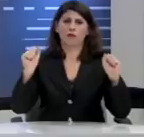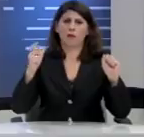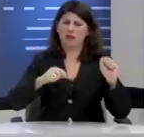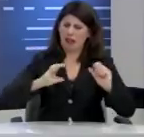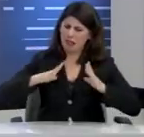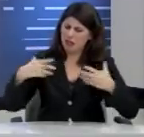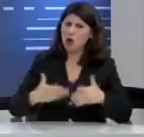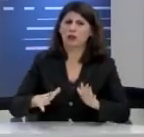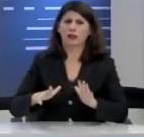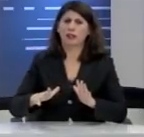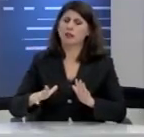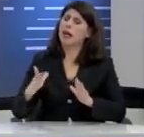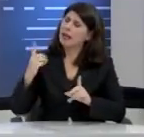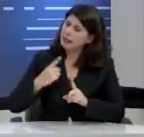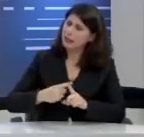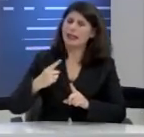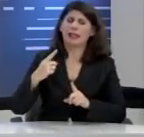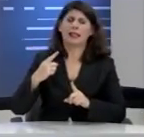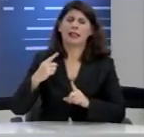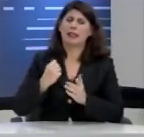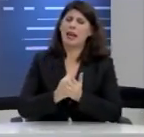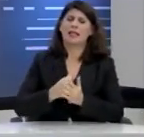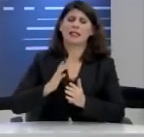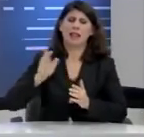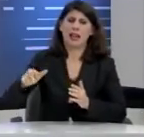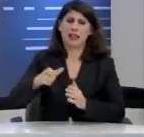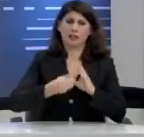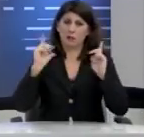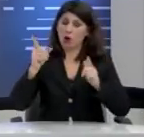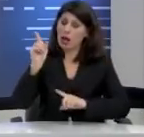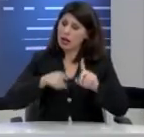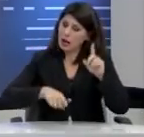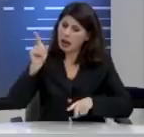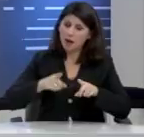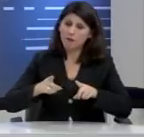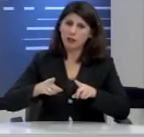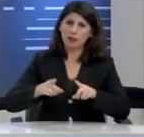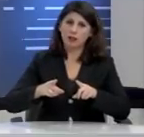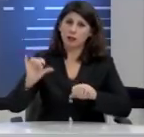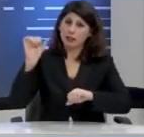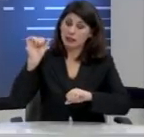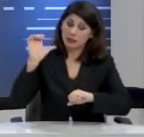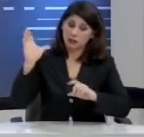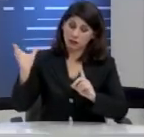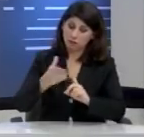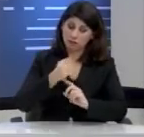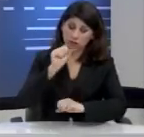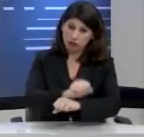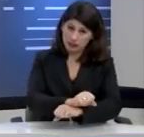εγώ δεν λέω μόνο στελέχη της Νέας Δημοκρατίας, κάποιοι έχουν ήδη συλληφθεί, το στέλεχος αυτό το συγκεκριμένο της Νέας